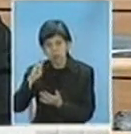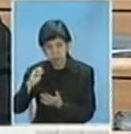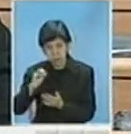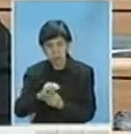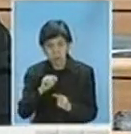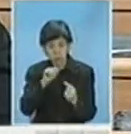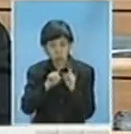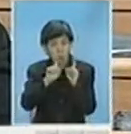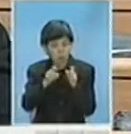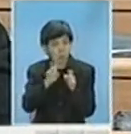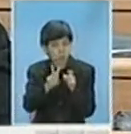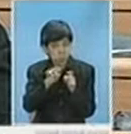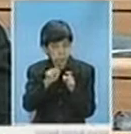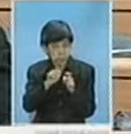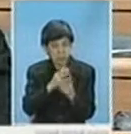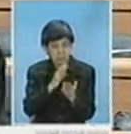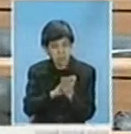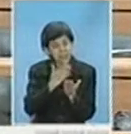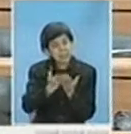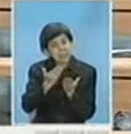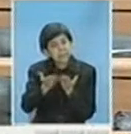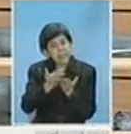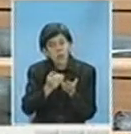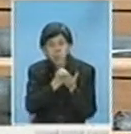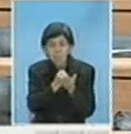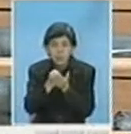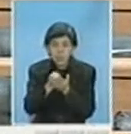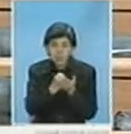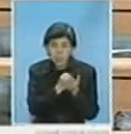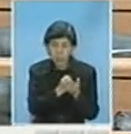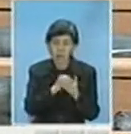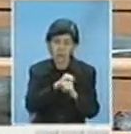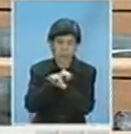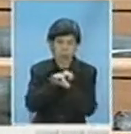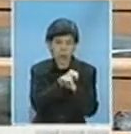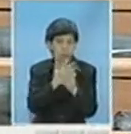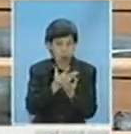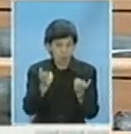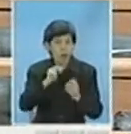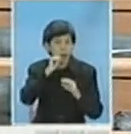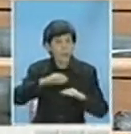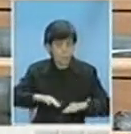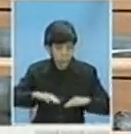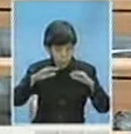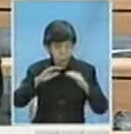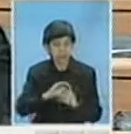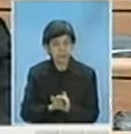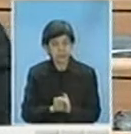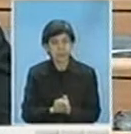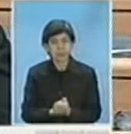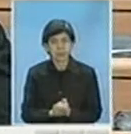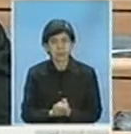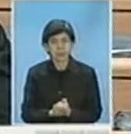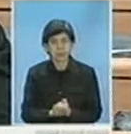เล็บ2ครับท่านประธานครับค่าใช้จ่ายในการเยียวยาฟื้นฟูและป้องกันความเสียหายจากอุทกภัยอย่างบูรณาการ